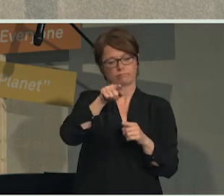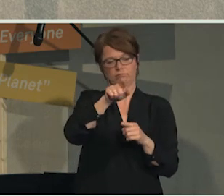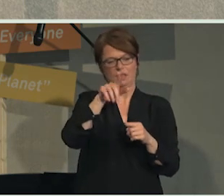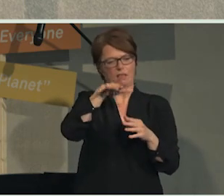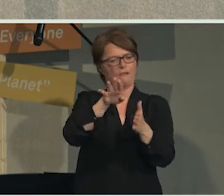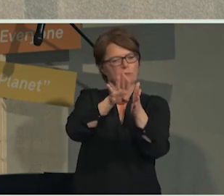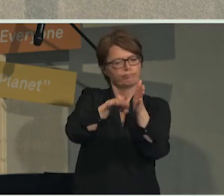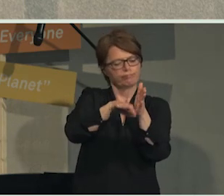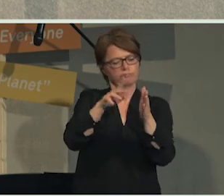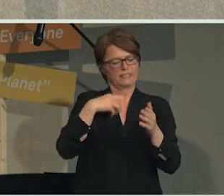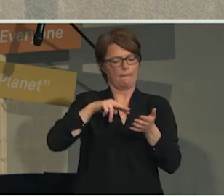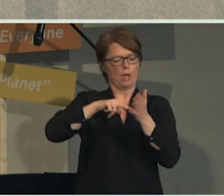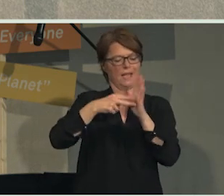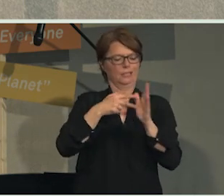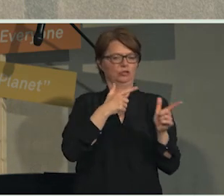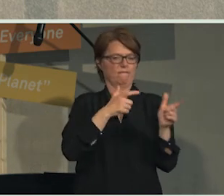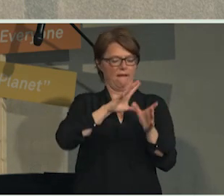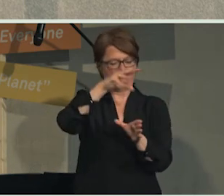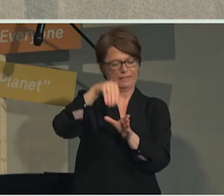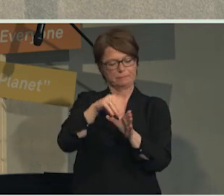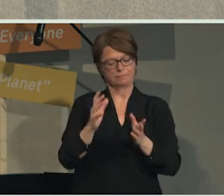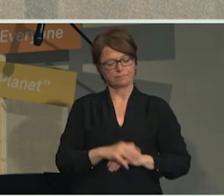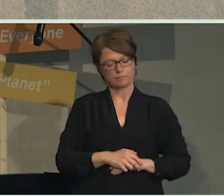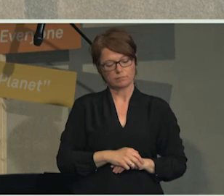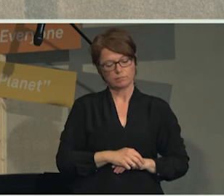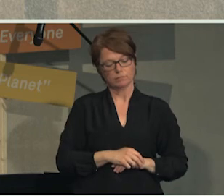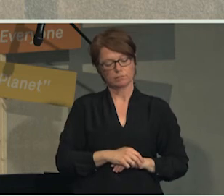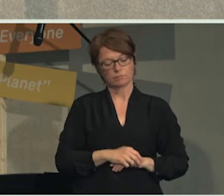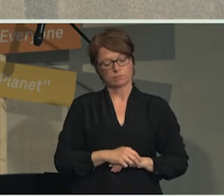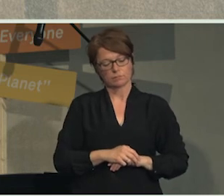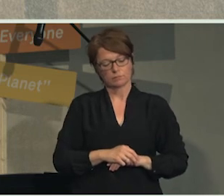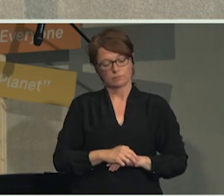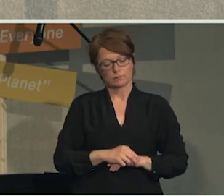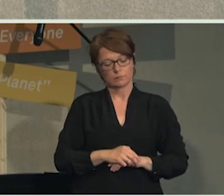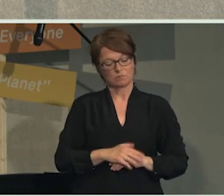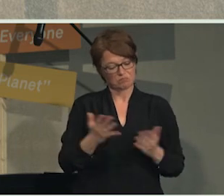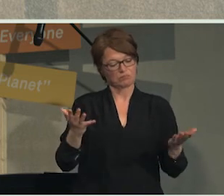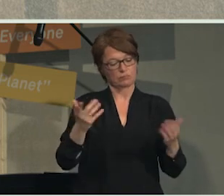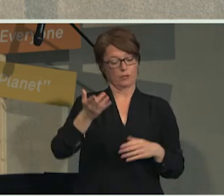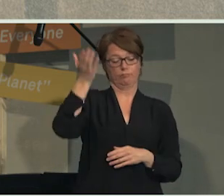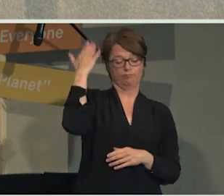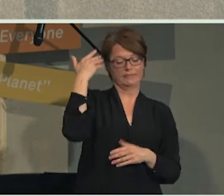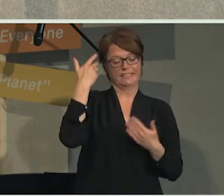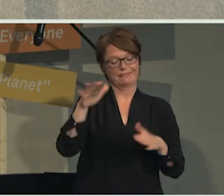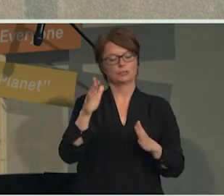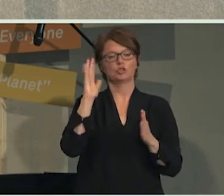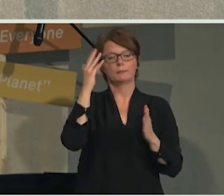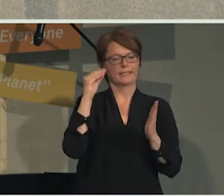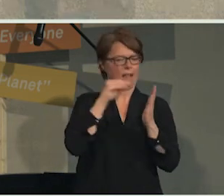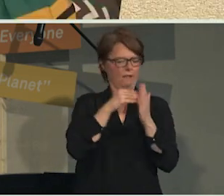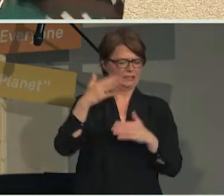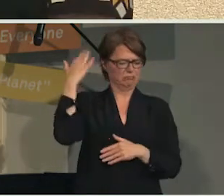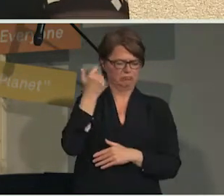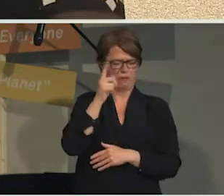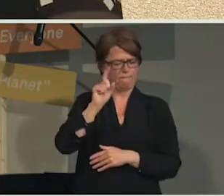noch darüber, ob weiße Schauspieler schwarze Figuren auf eine Weise repräsentieren dürfen,